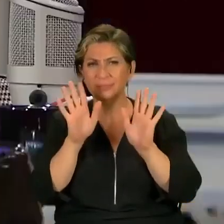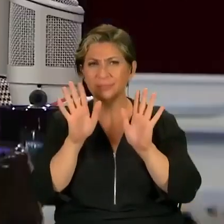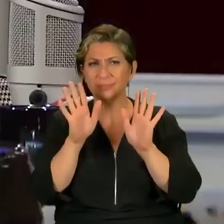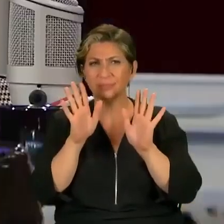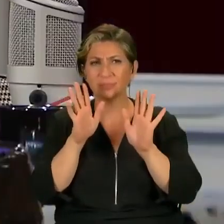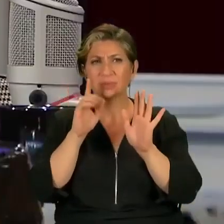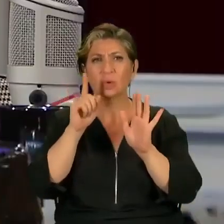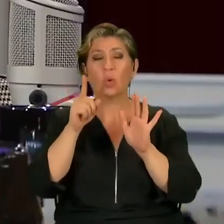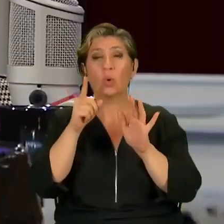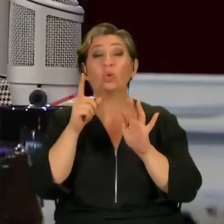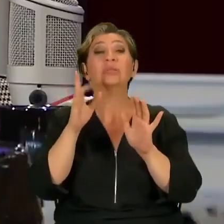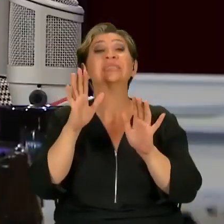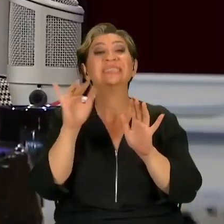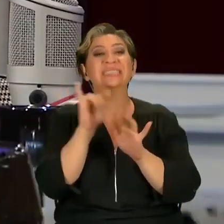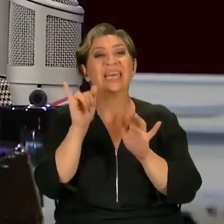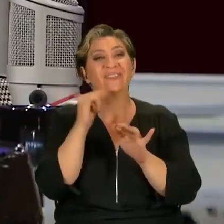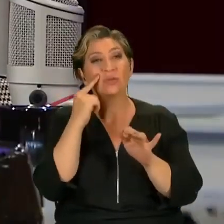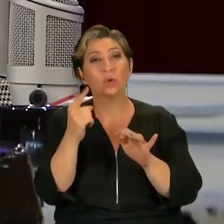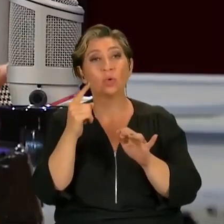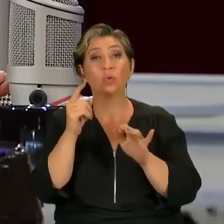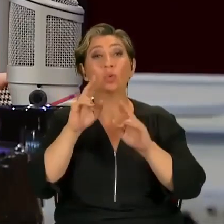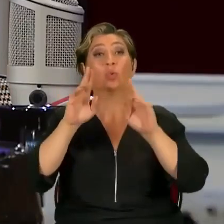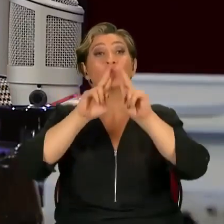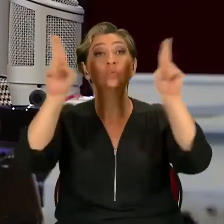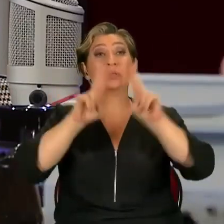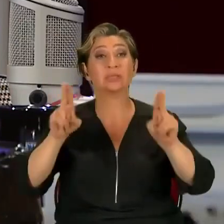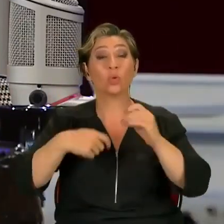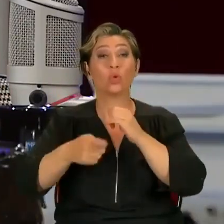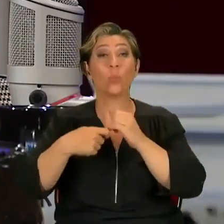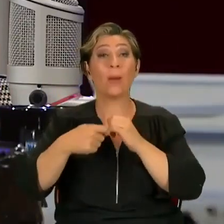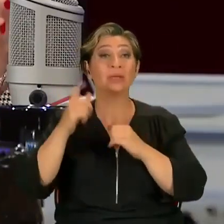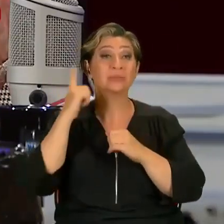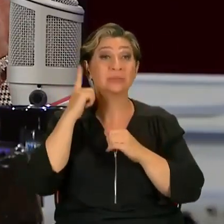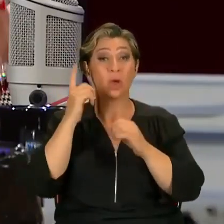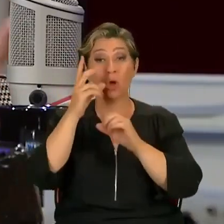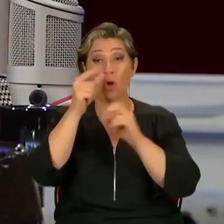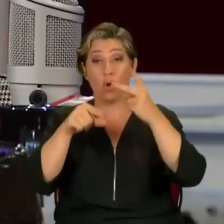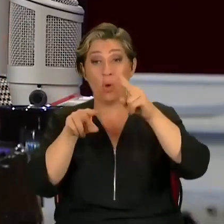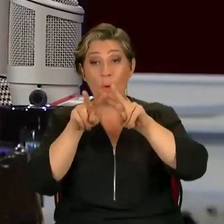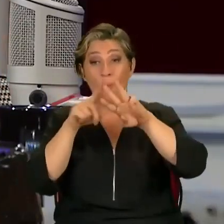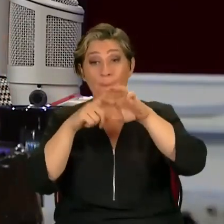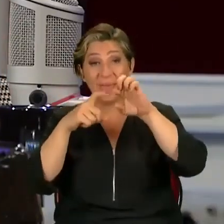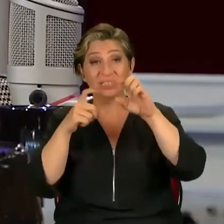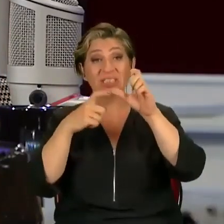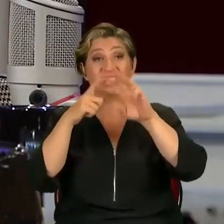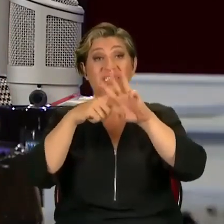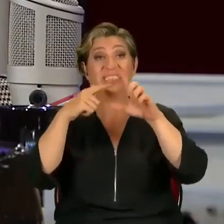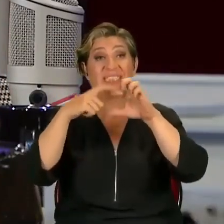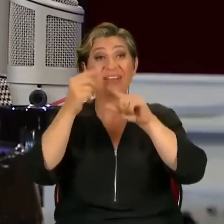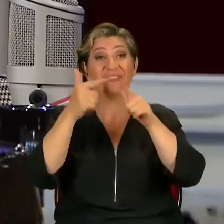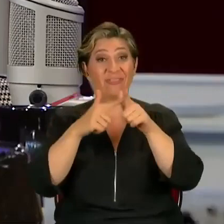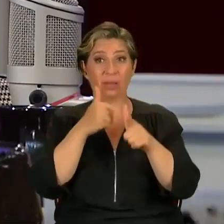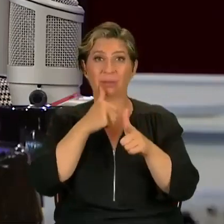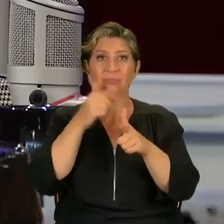Onun zaafıydı babamın. Babam uluslararası büyük bir kumarbazdı. Ömer Şerif'le bile fotoğrafları gelirdi. Çok